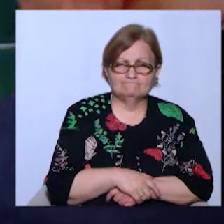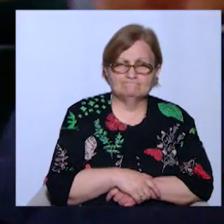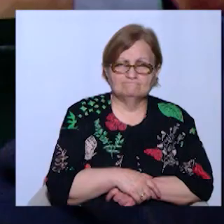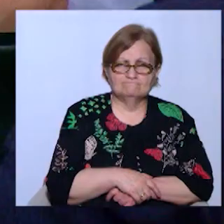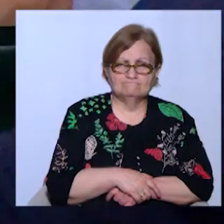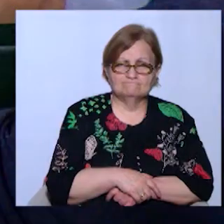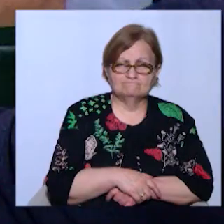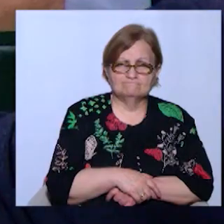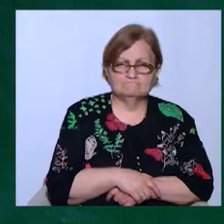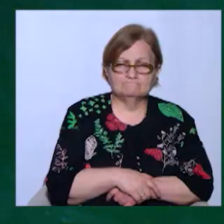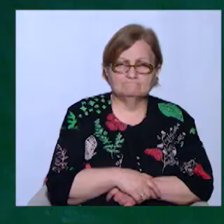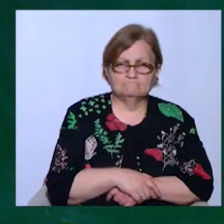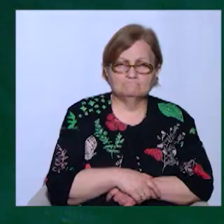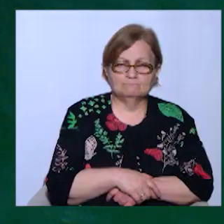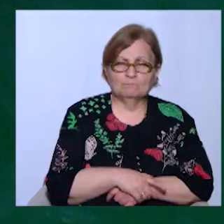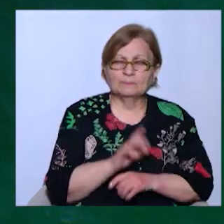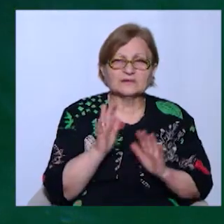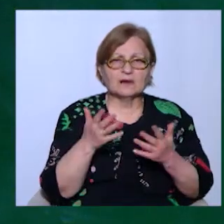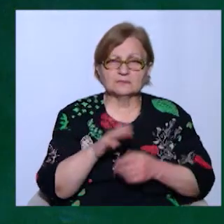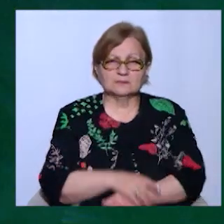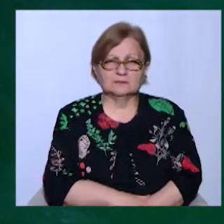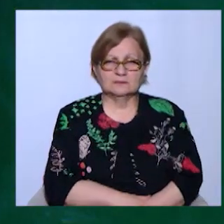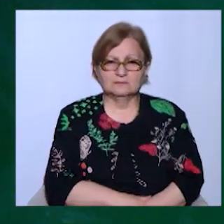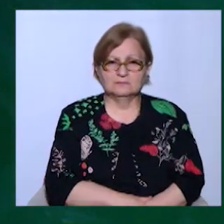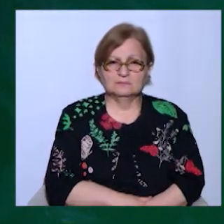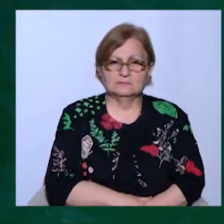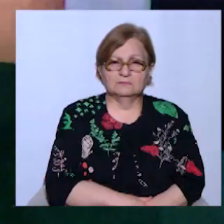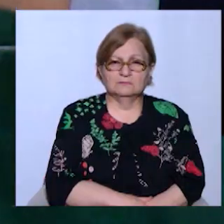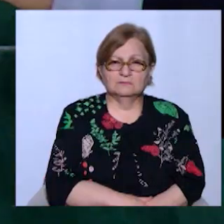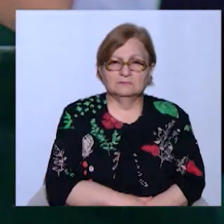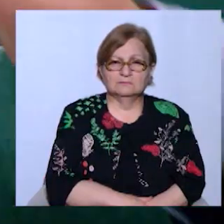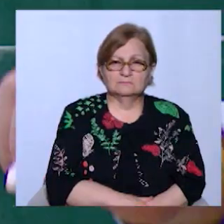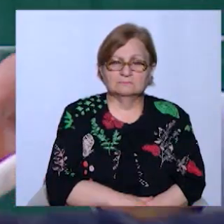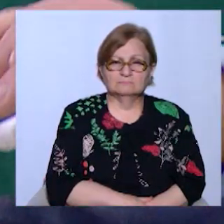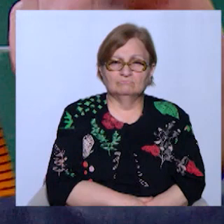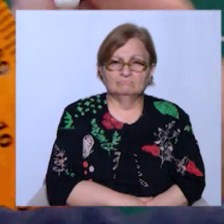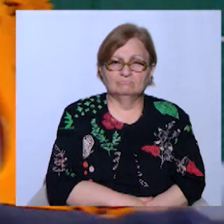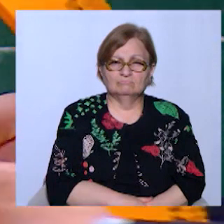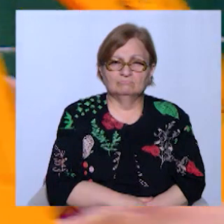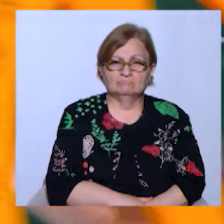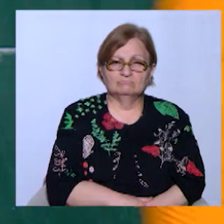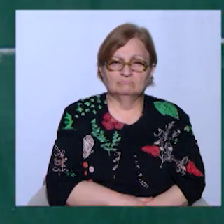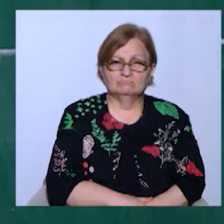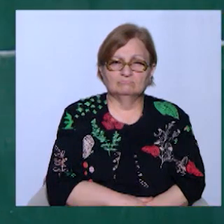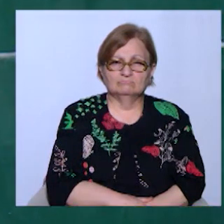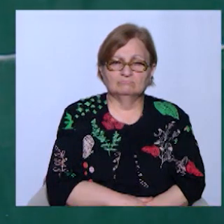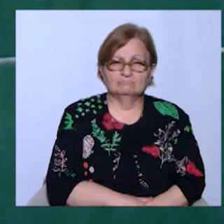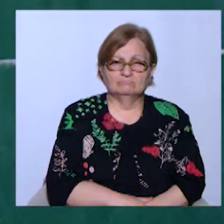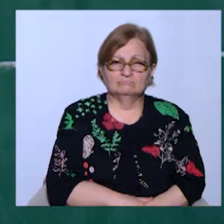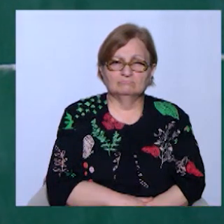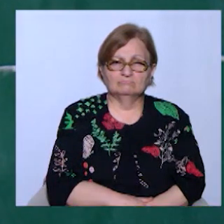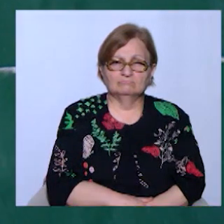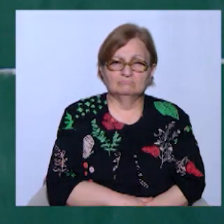ნიმუშ, ამოგიხაზავთ აგერ. და რა ხდება? ზემოდან ტრანსპორტირზე, თუ ჩანს კარგად არ